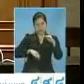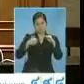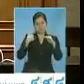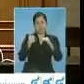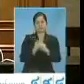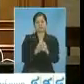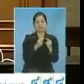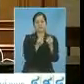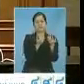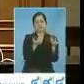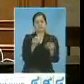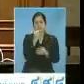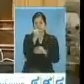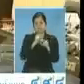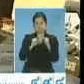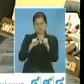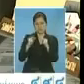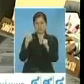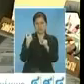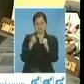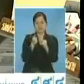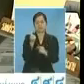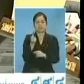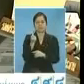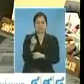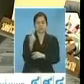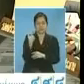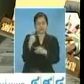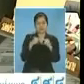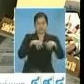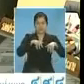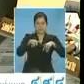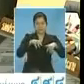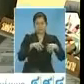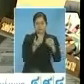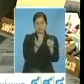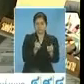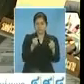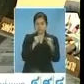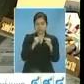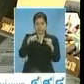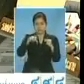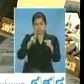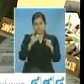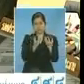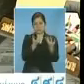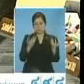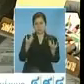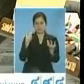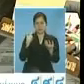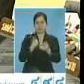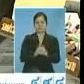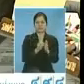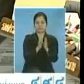ารก็จะสดขึ้นผู้บริโภคก็จะได้รับอาหารที่มีคุณภาพที่ดีขึ้นและราคายุติธรรมนะคะรว